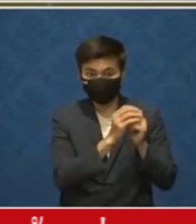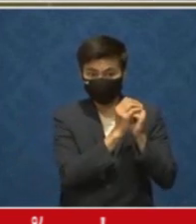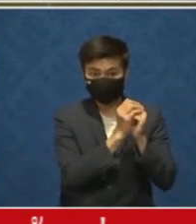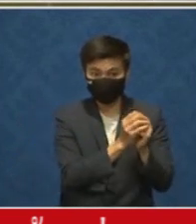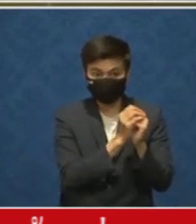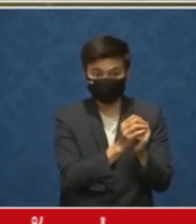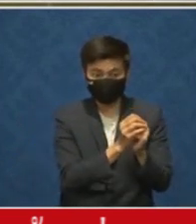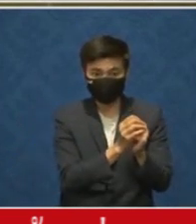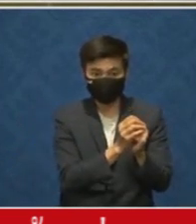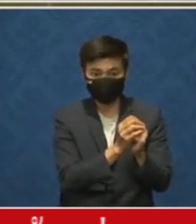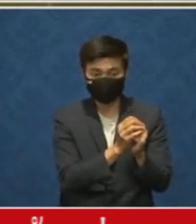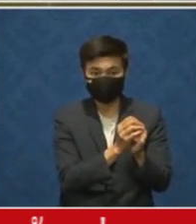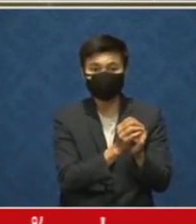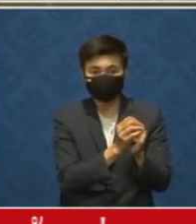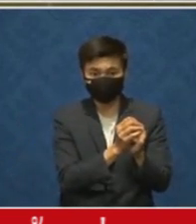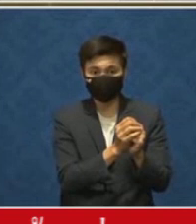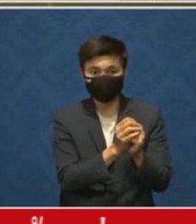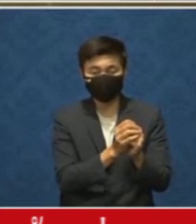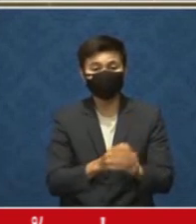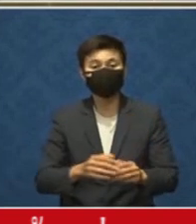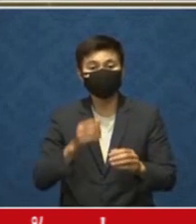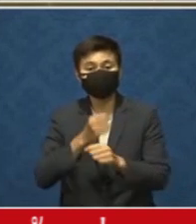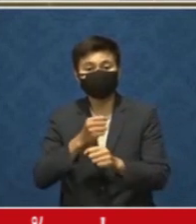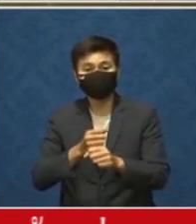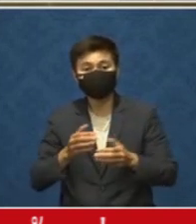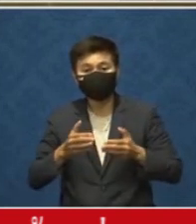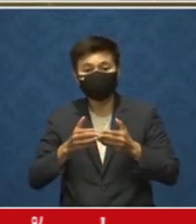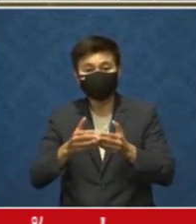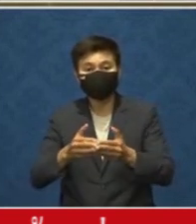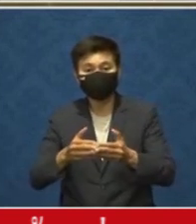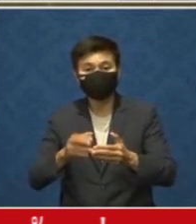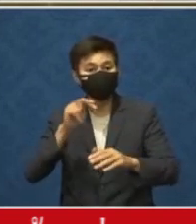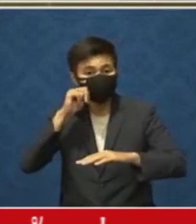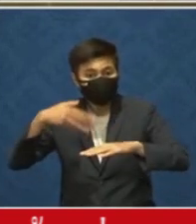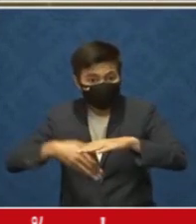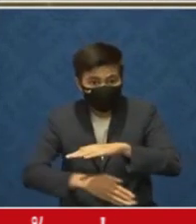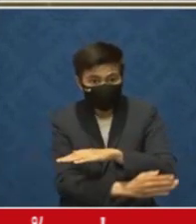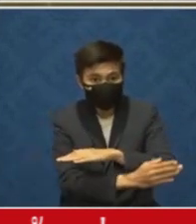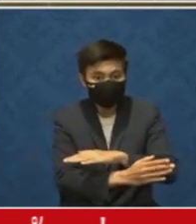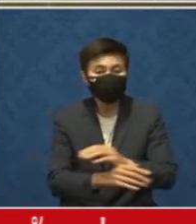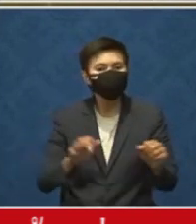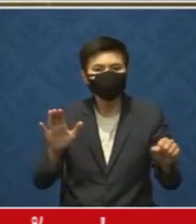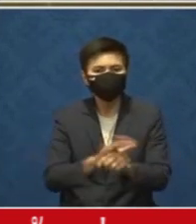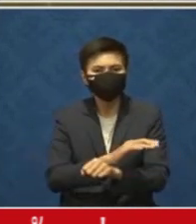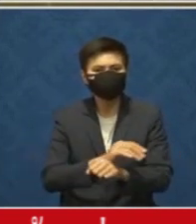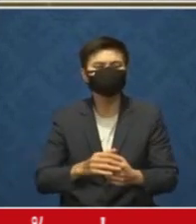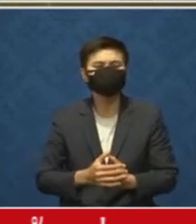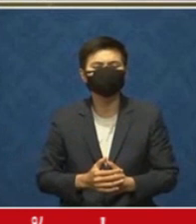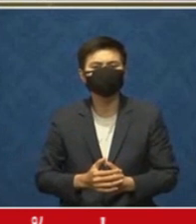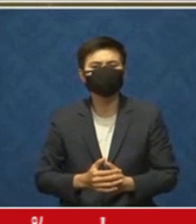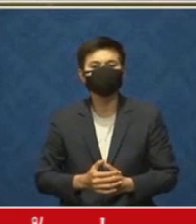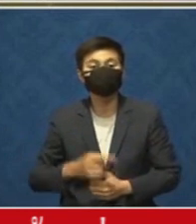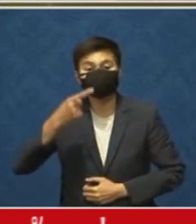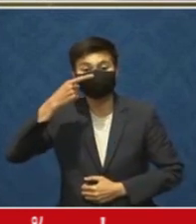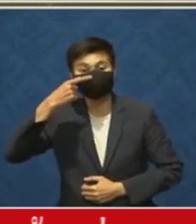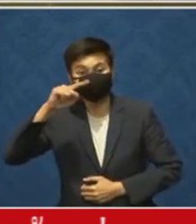ไม่สามารถที่จะสร้างเรือดำน้ำให้เสร็จสมบูรณ์ตามสัญญานี้ได้ทางการไท